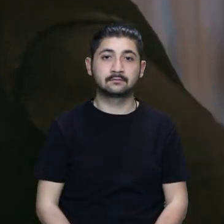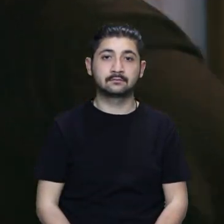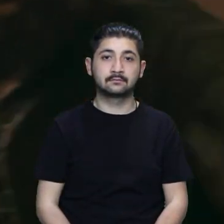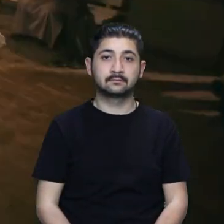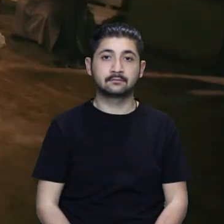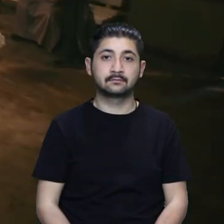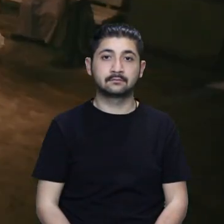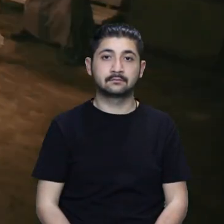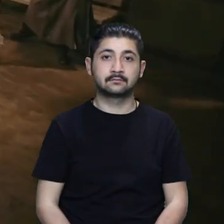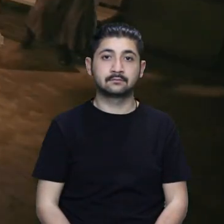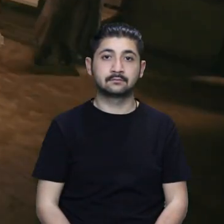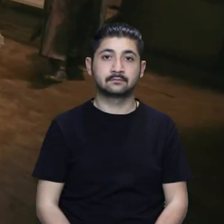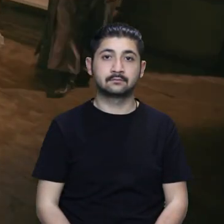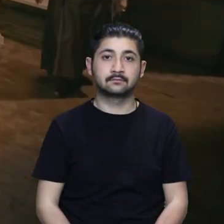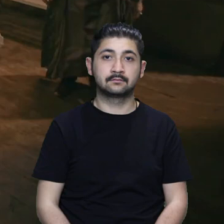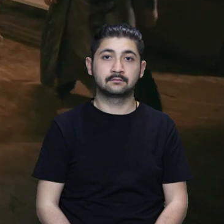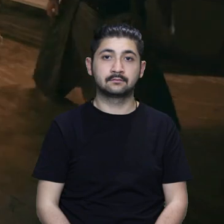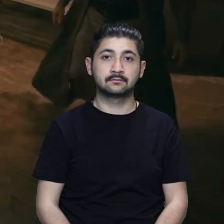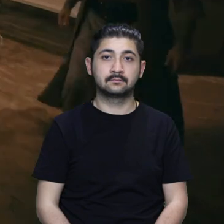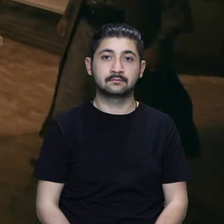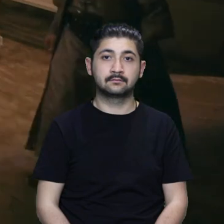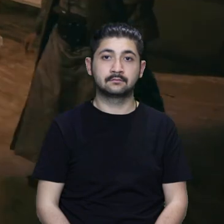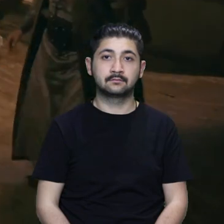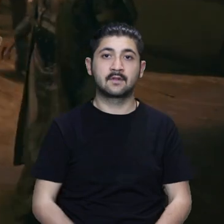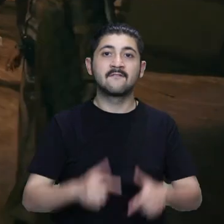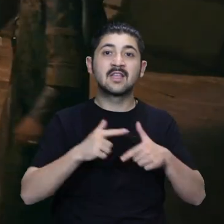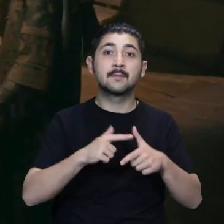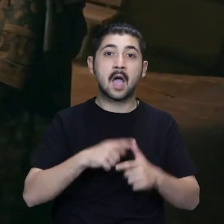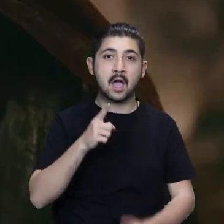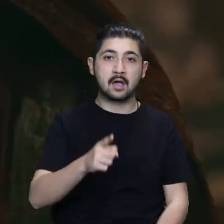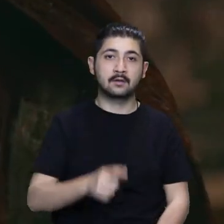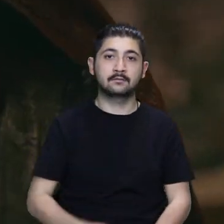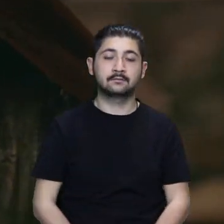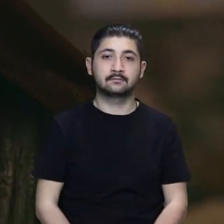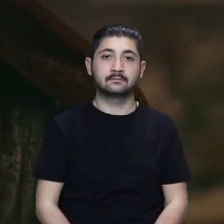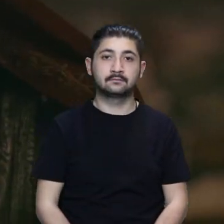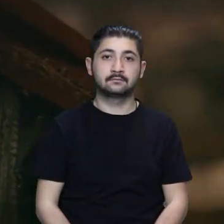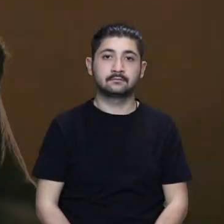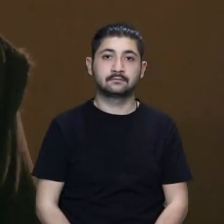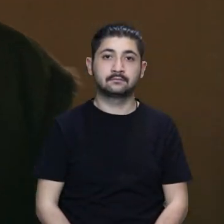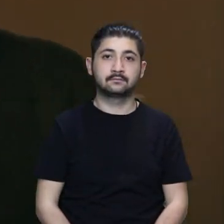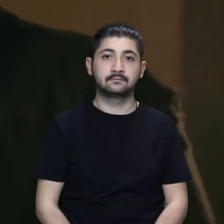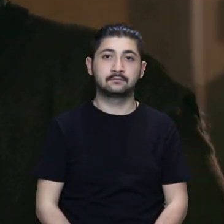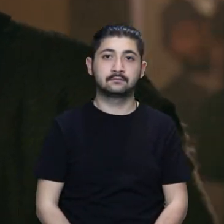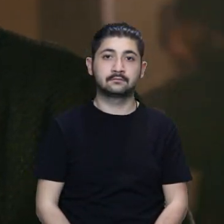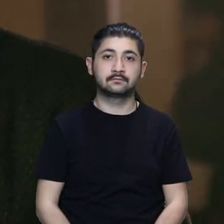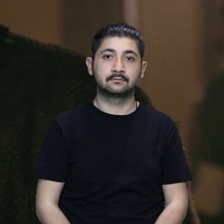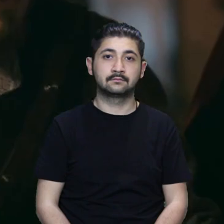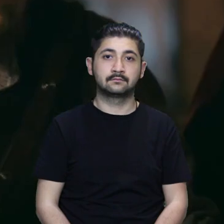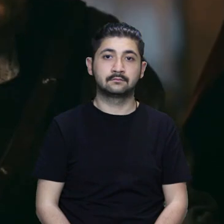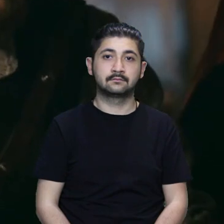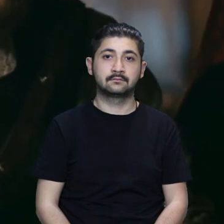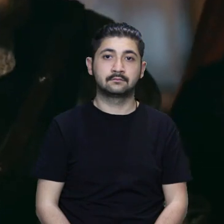Doğrulup revirin öbür ucuna doğru gitti. Fatma! Mevlüt tepesine dikildi.